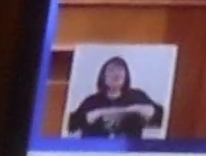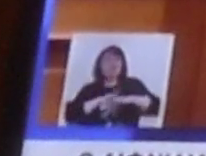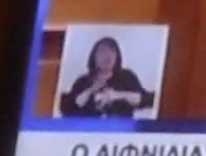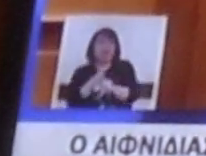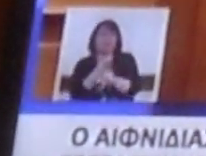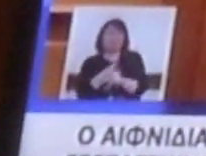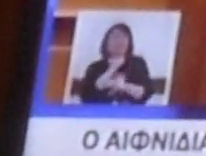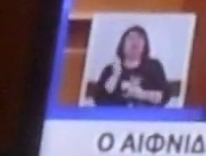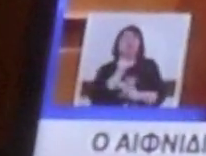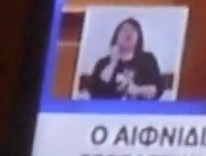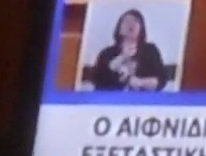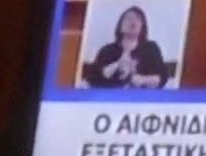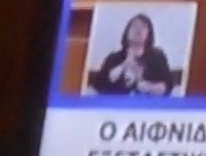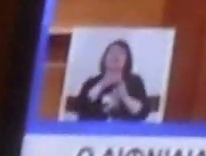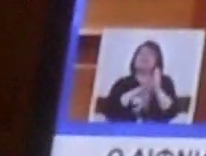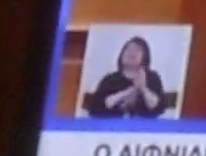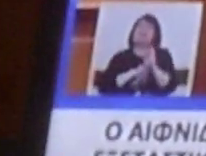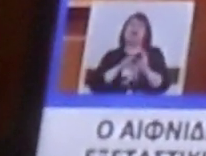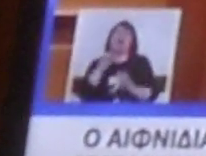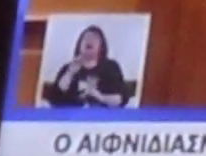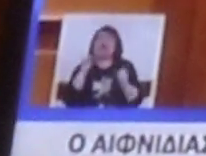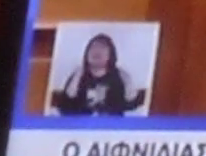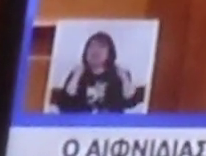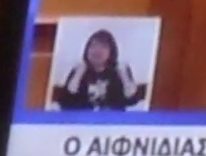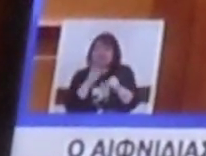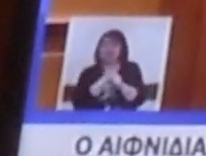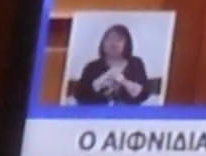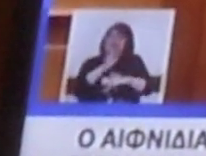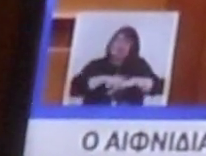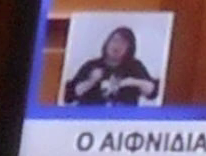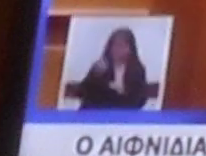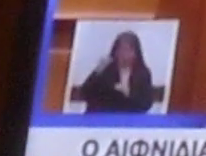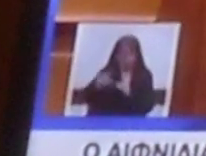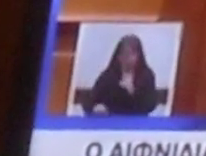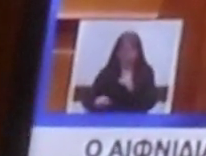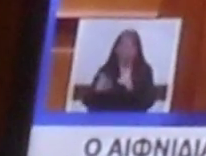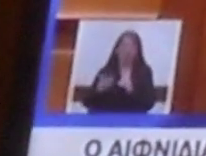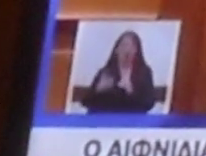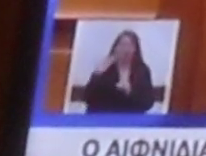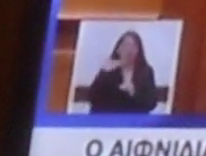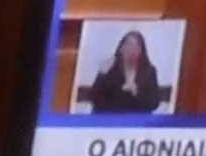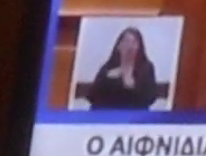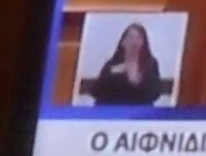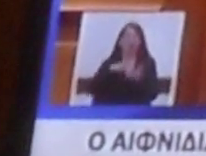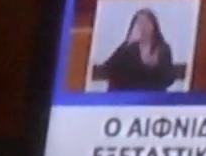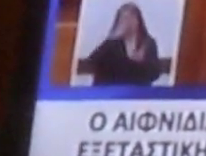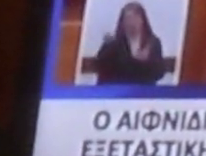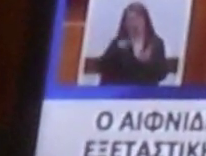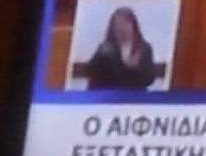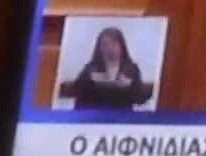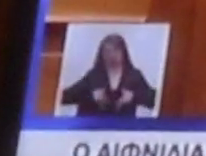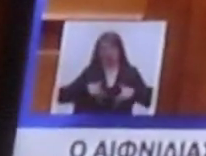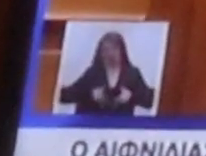ο κ. Στέφανος Χίος ότι νύσταξε, χασμουρήθηκε και τρώγε popcorn ακούγοντας την Λίγνα Νατσιό. Εγώ